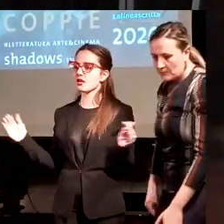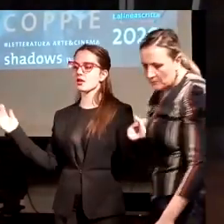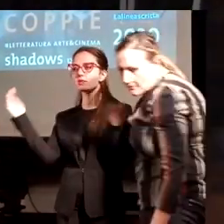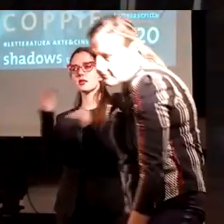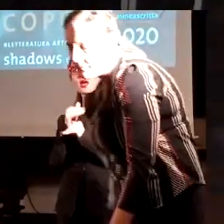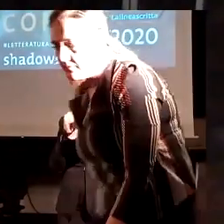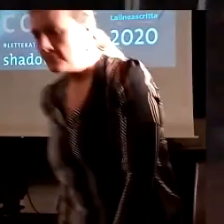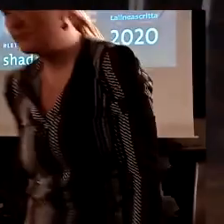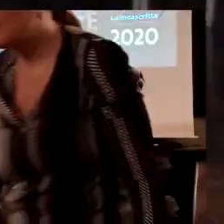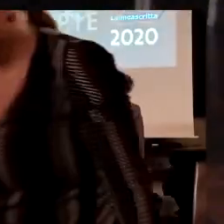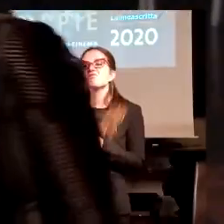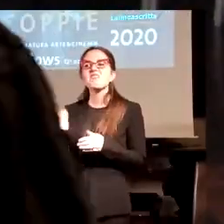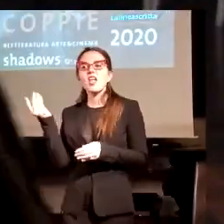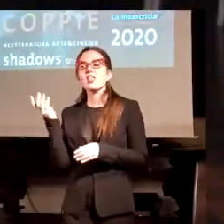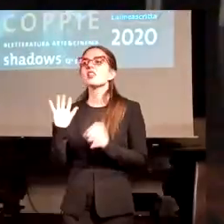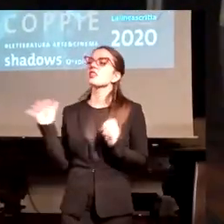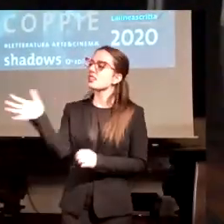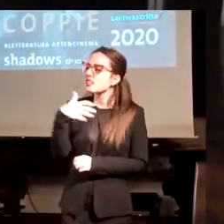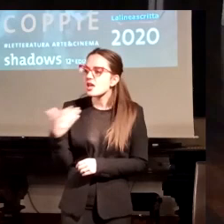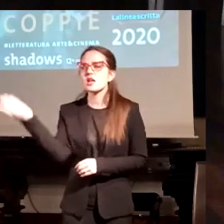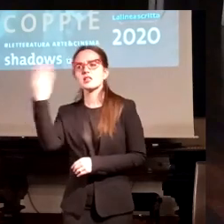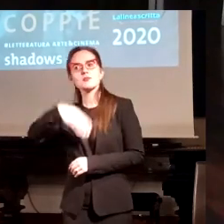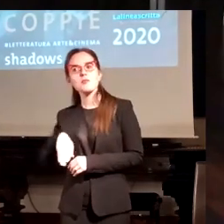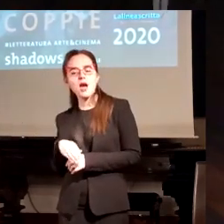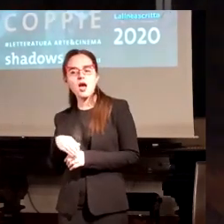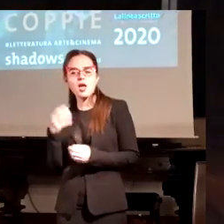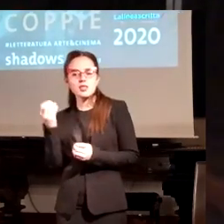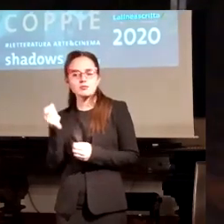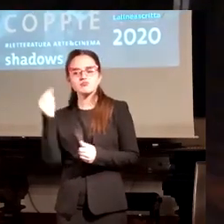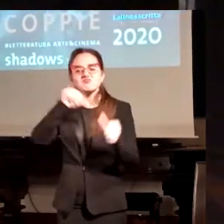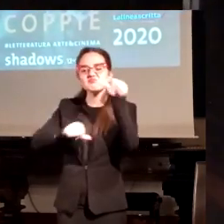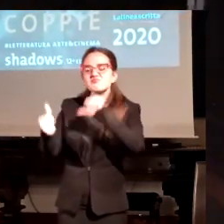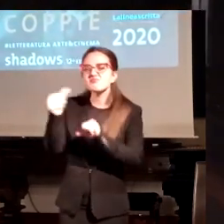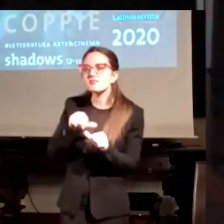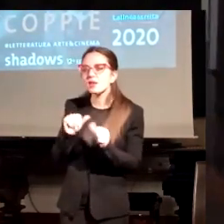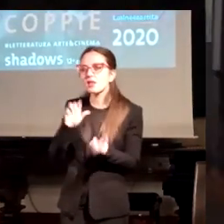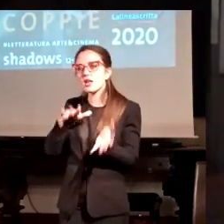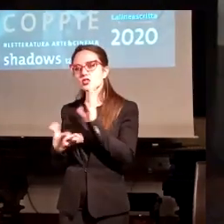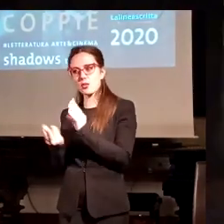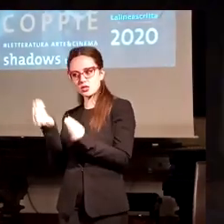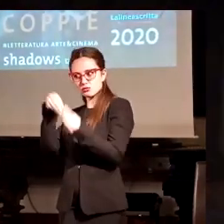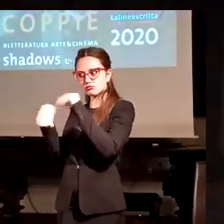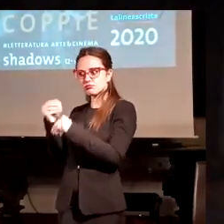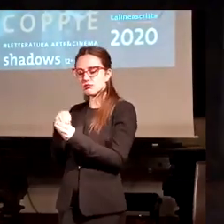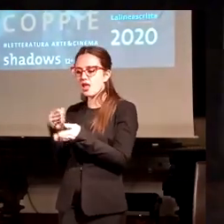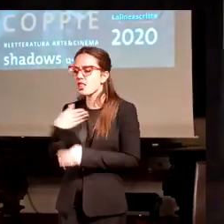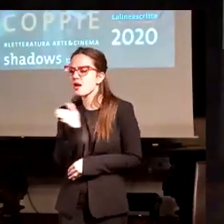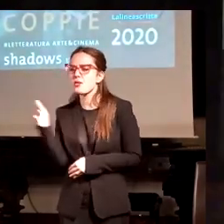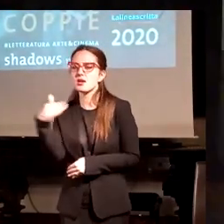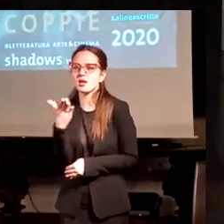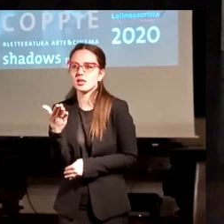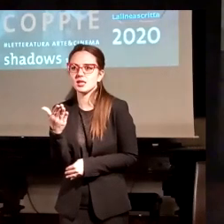tigri di spade di tesori di formule chimiche di trasformazioni alchemiche di labirinti insomma